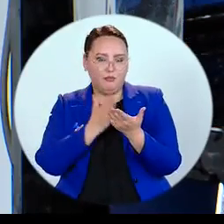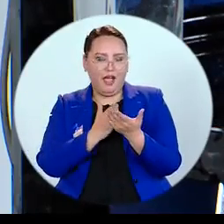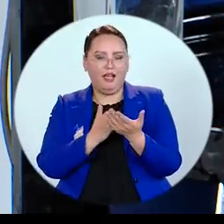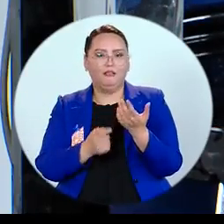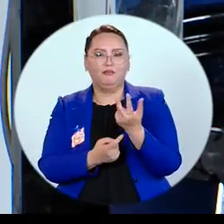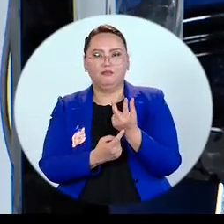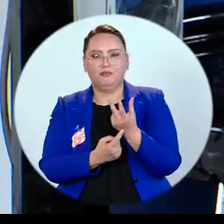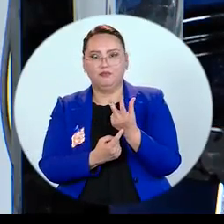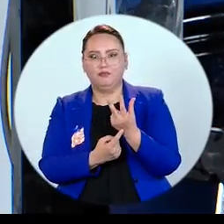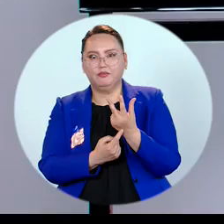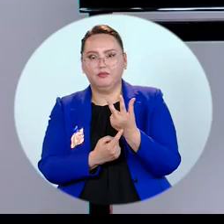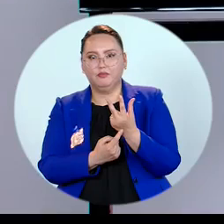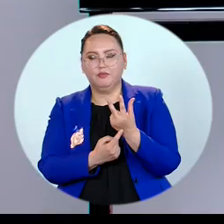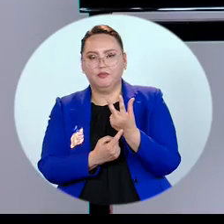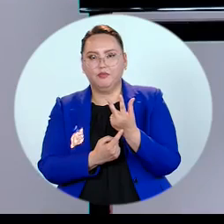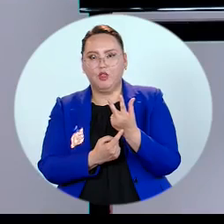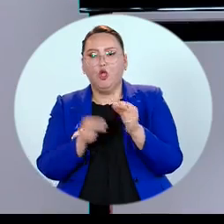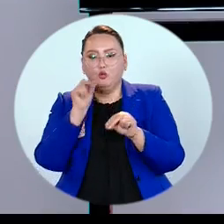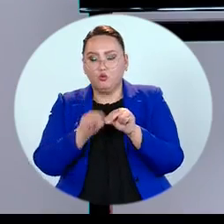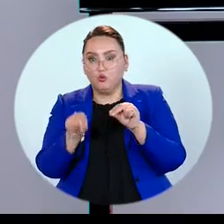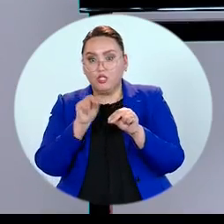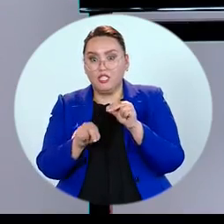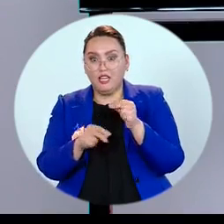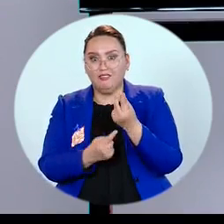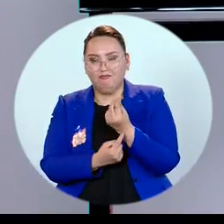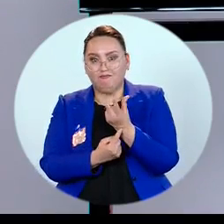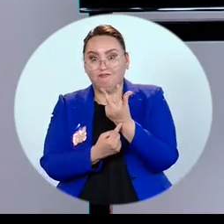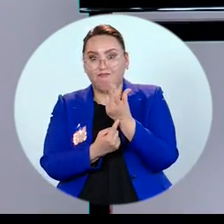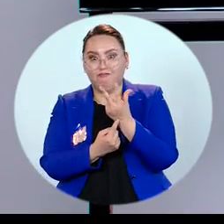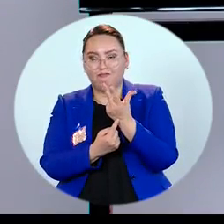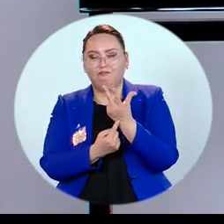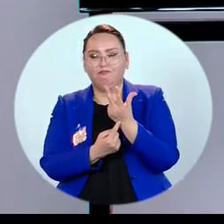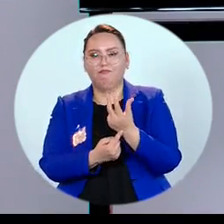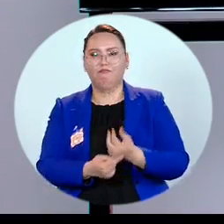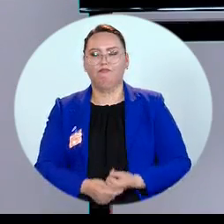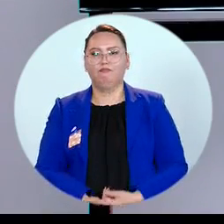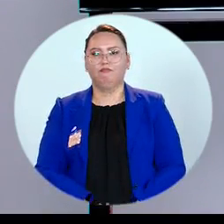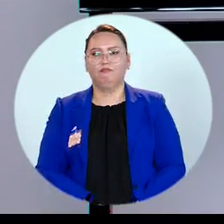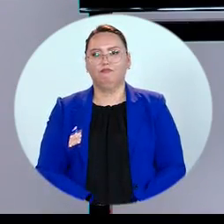པའི གངུག ཙལ པའི ནས སྱིན རིན སྱི སྱེད སྱེད སྱེད སྱེ སྱེད